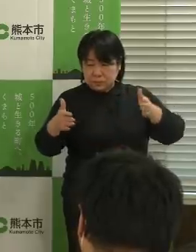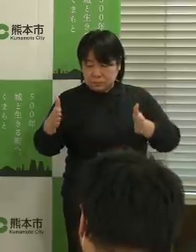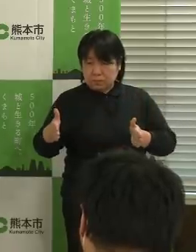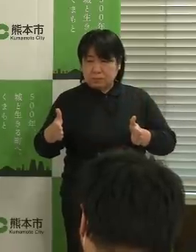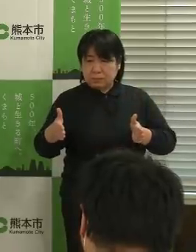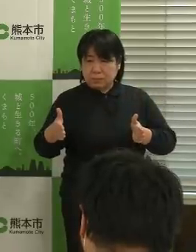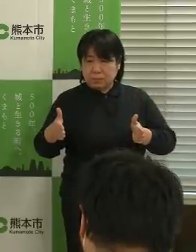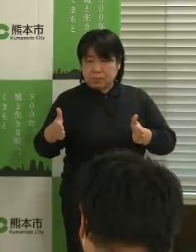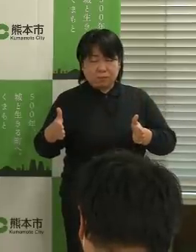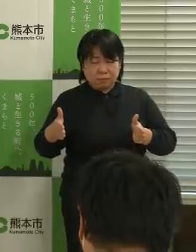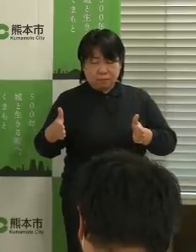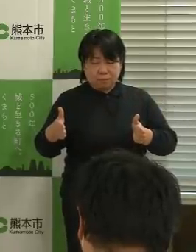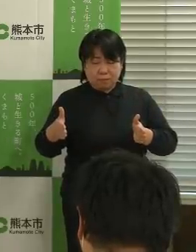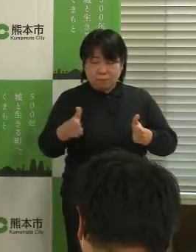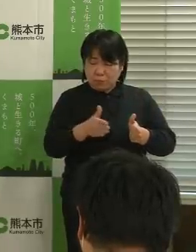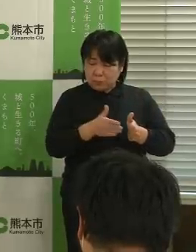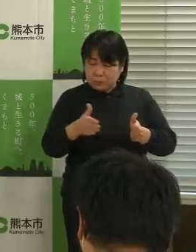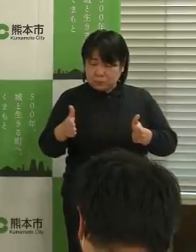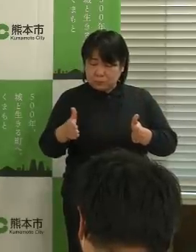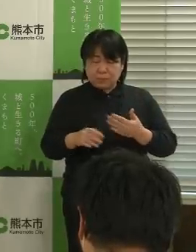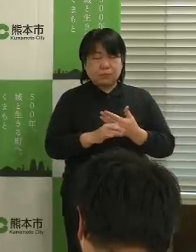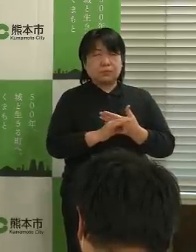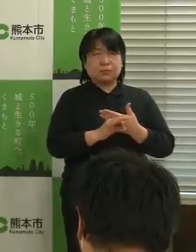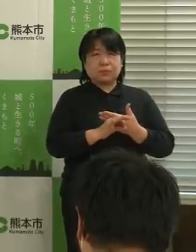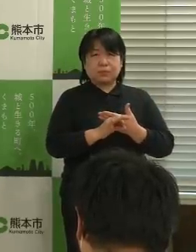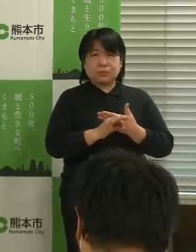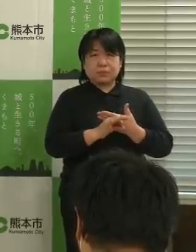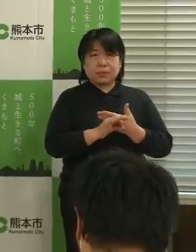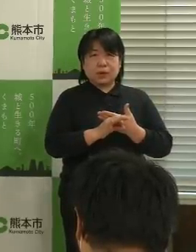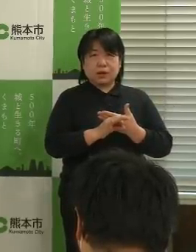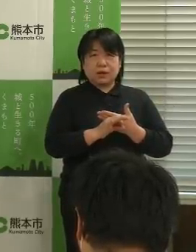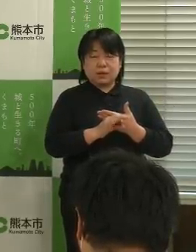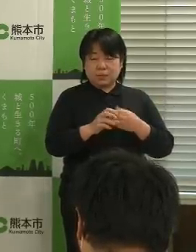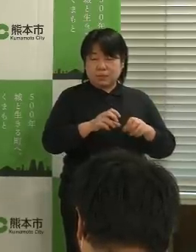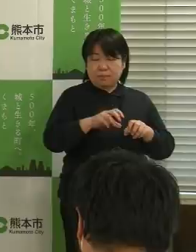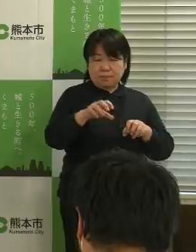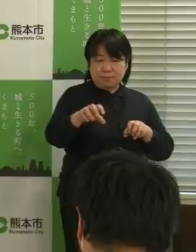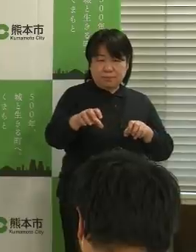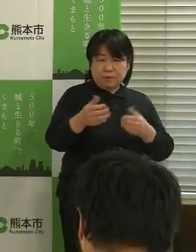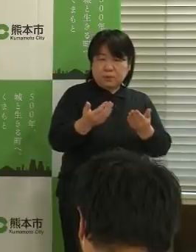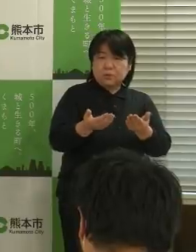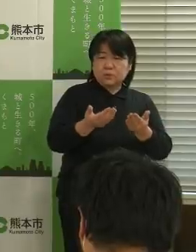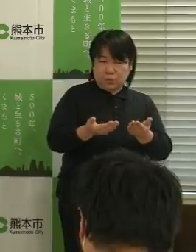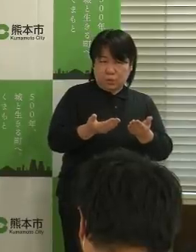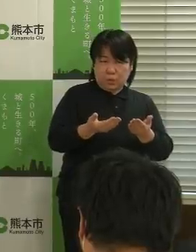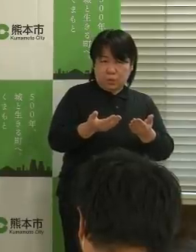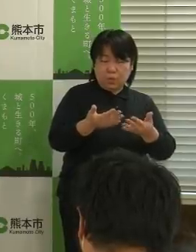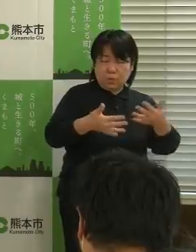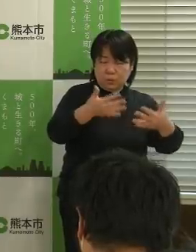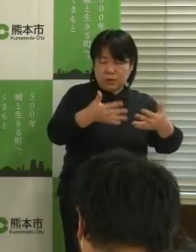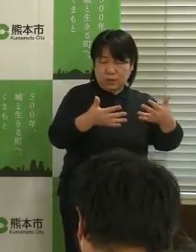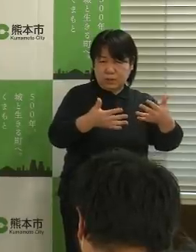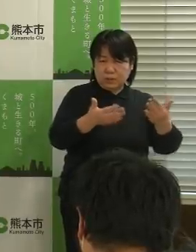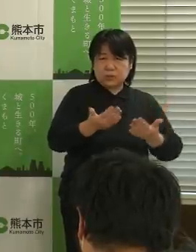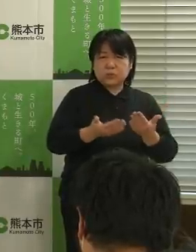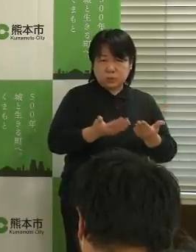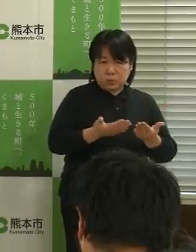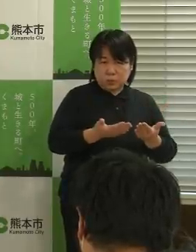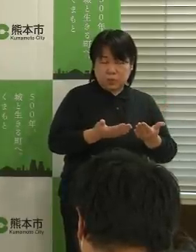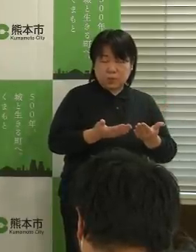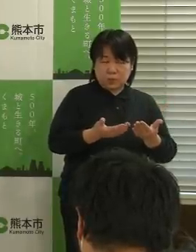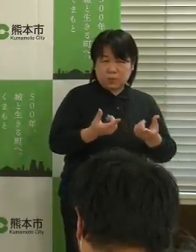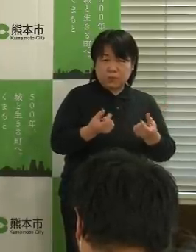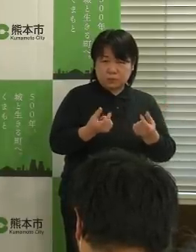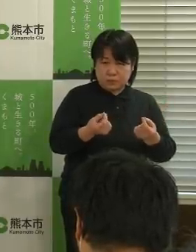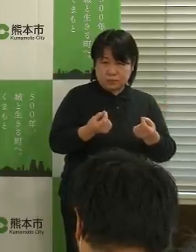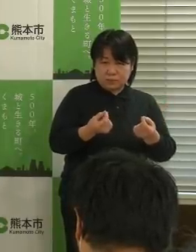れは、まあ、例えばあの遠隔授業もそうですし、それから、テレビ授業等もそうですし、